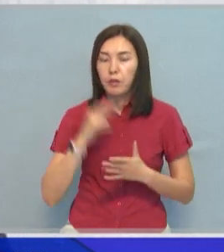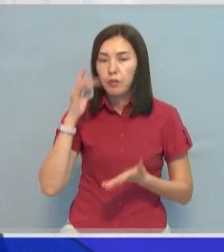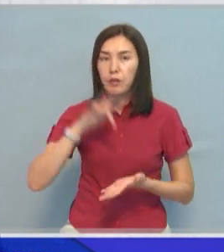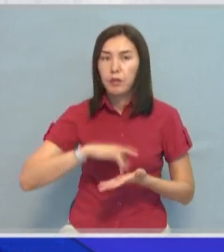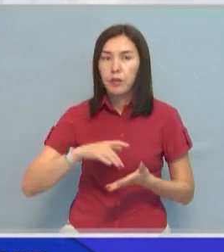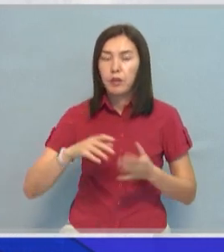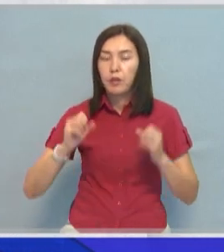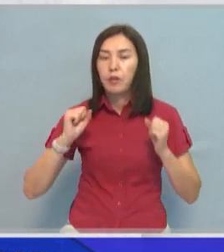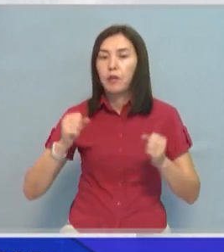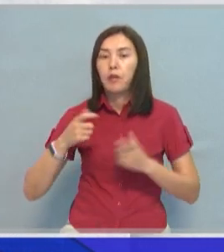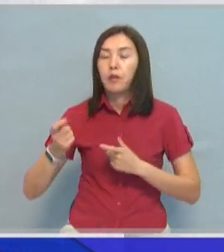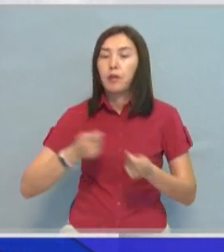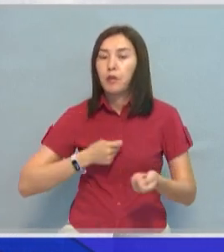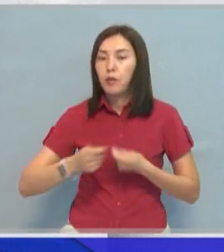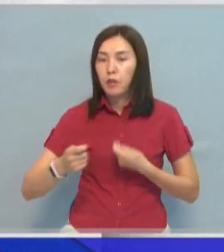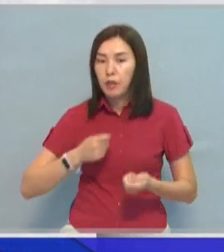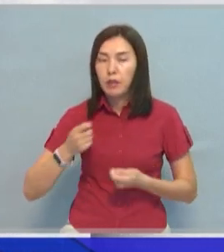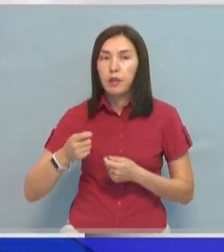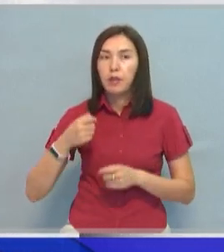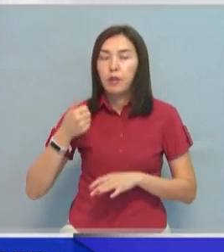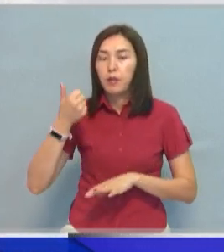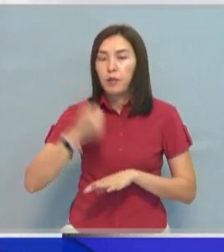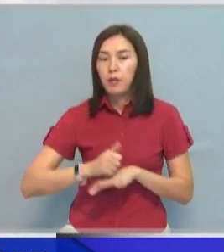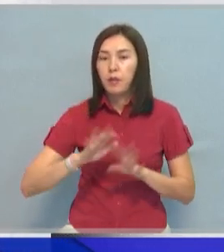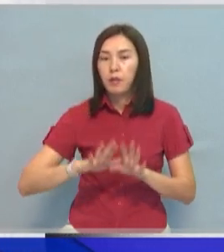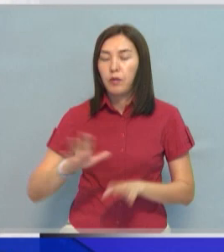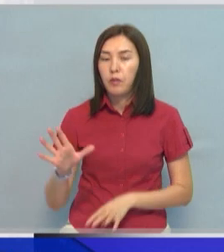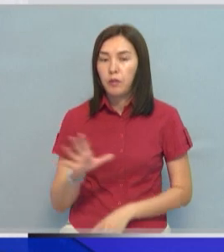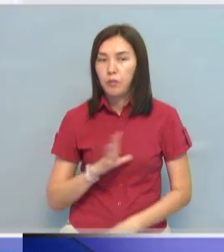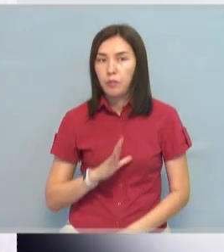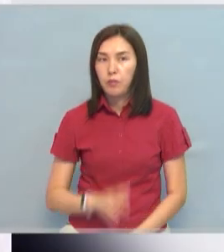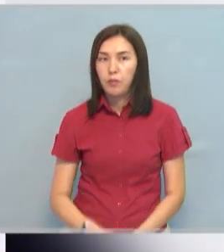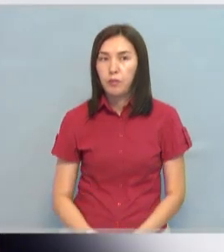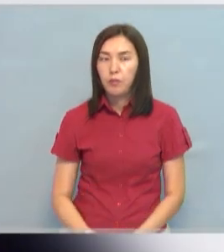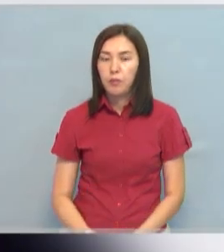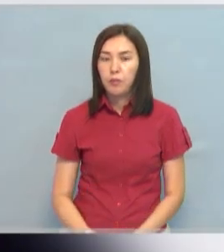Шымкент қаласының дене шынықтыру және спорт басқармасы басшысының орынбасары қызметін атқарып келді.